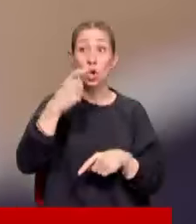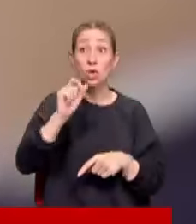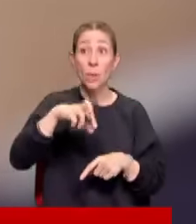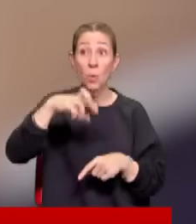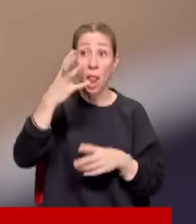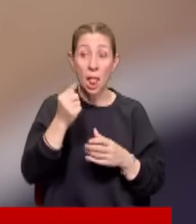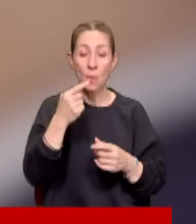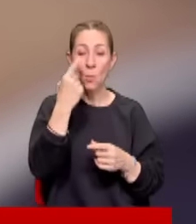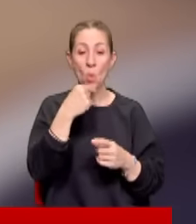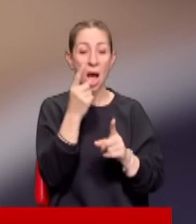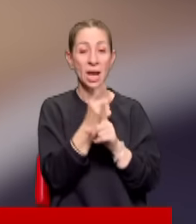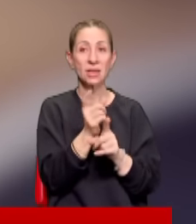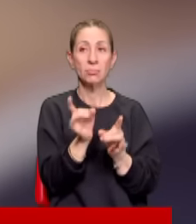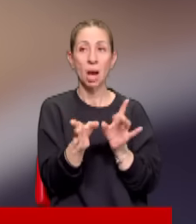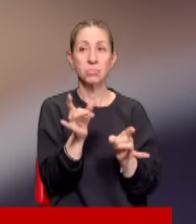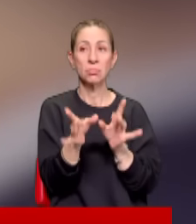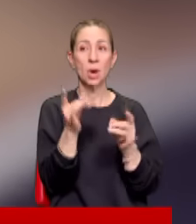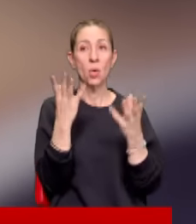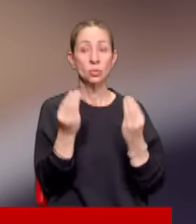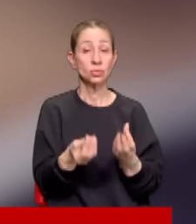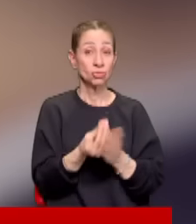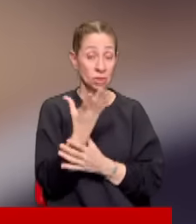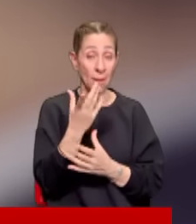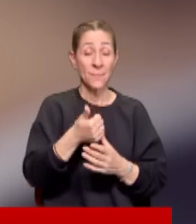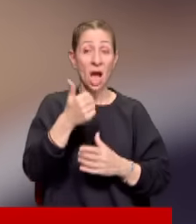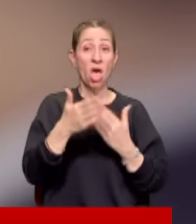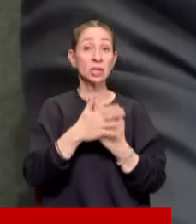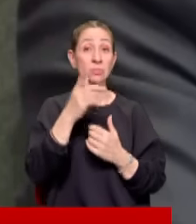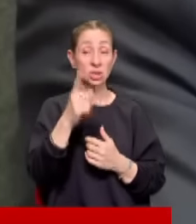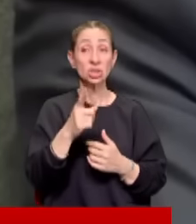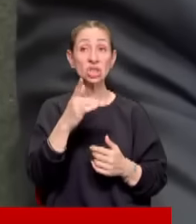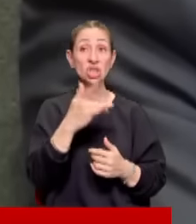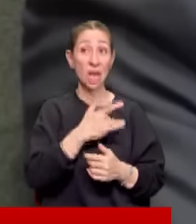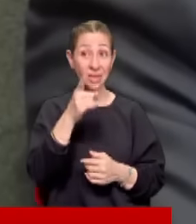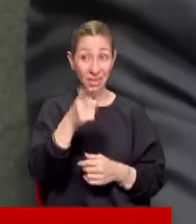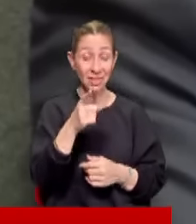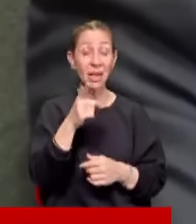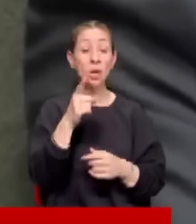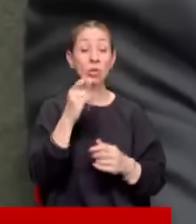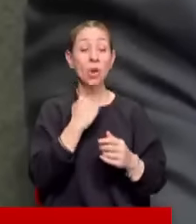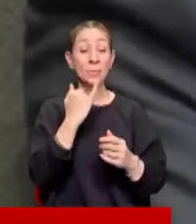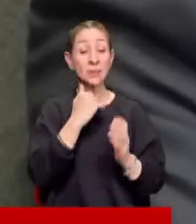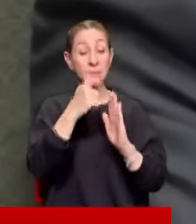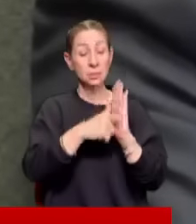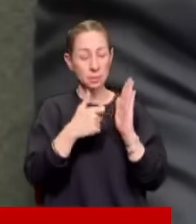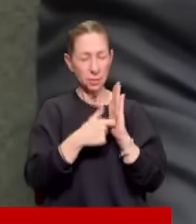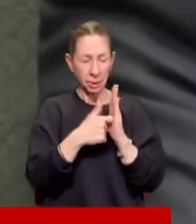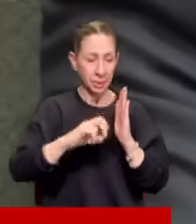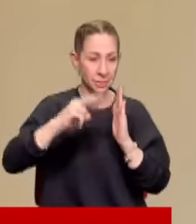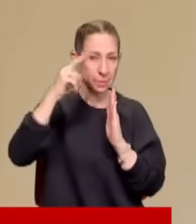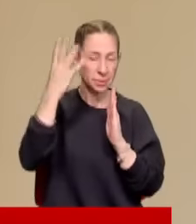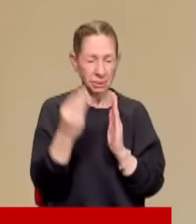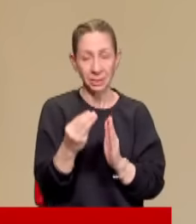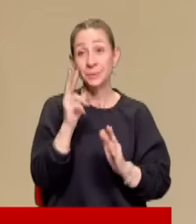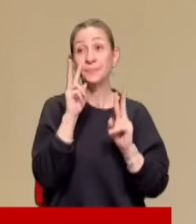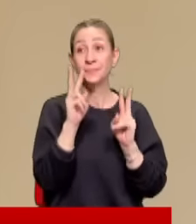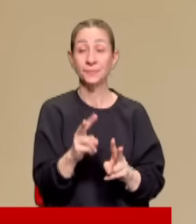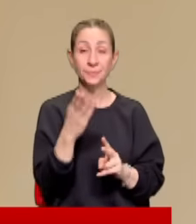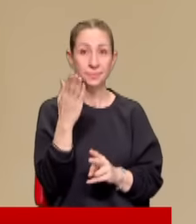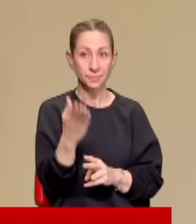alanların mülakatta elendiği ortaya çıktı. Bakan Yardımcısı Can'ın torpil listesinde yer alan isimler yükseldi. Görüyoruz